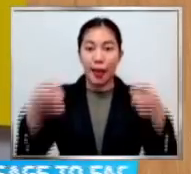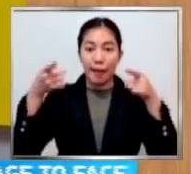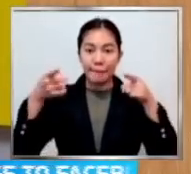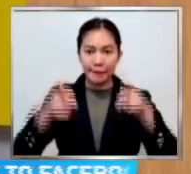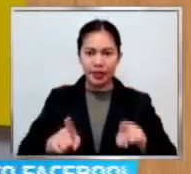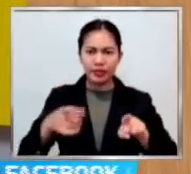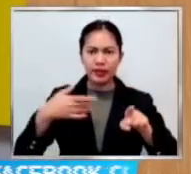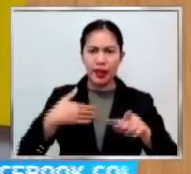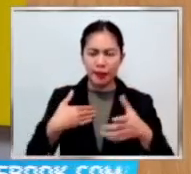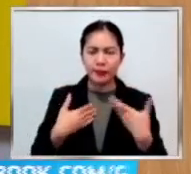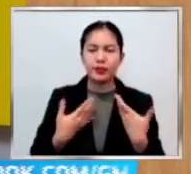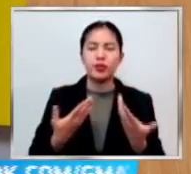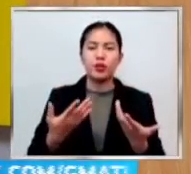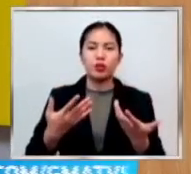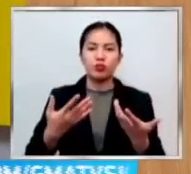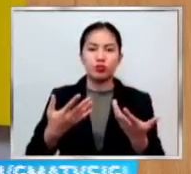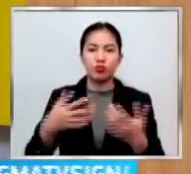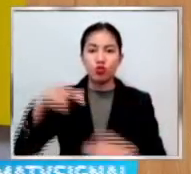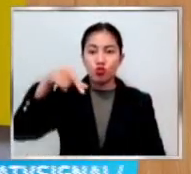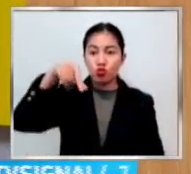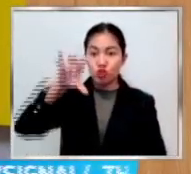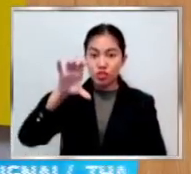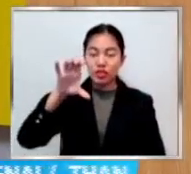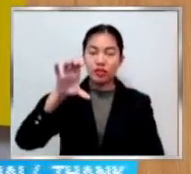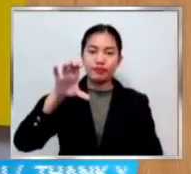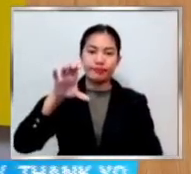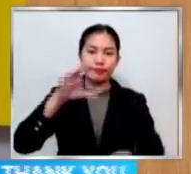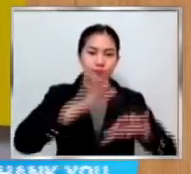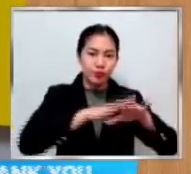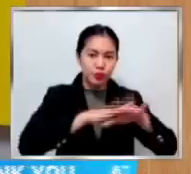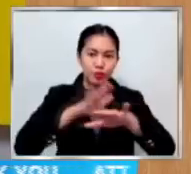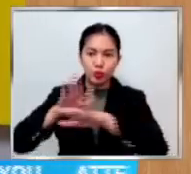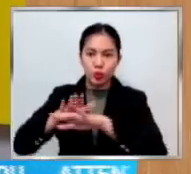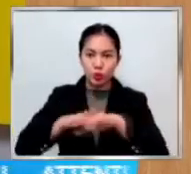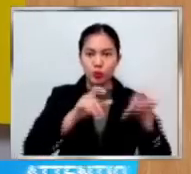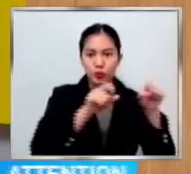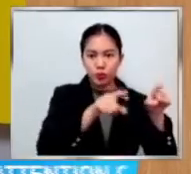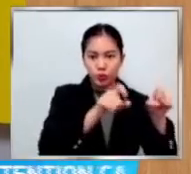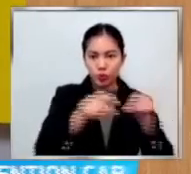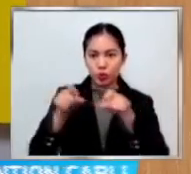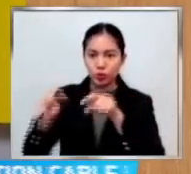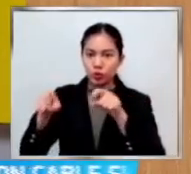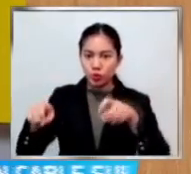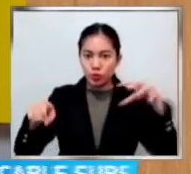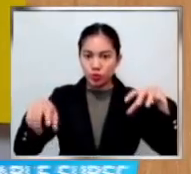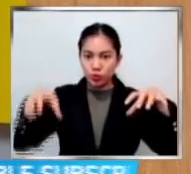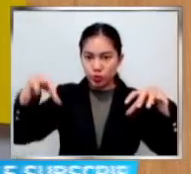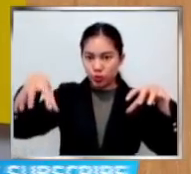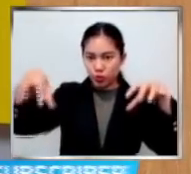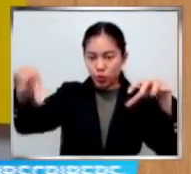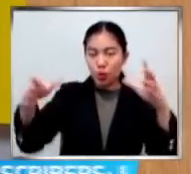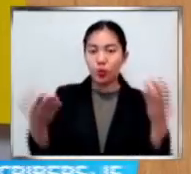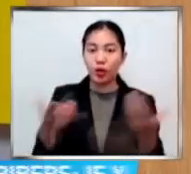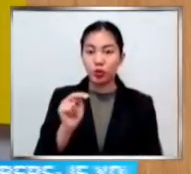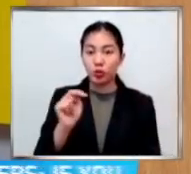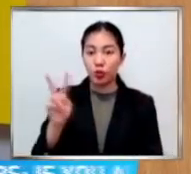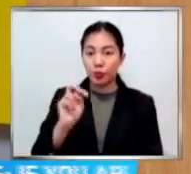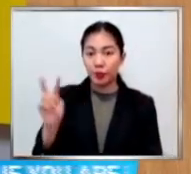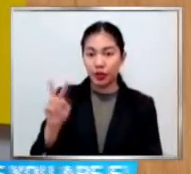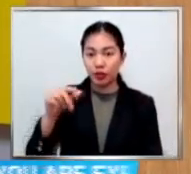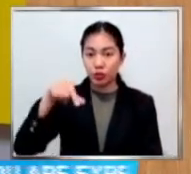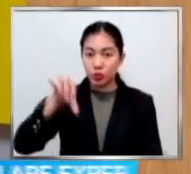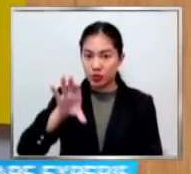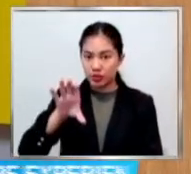clearing operations ng Quezon City Task Force disiplina sa ilang nagbebenta sa bangketa sa Novaliches, Quezon City. Humihingi naman